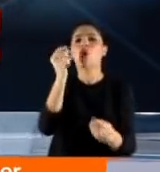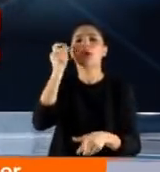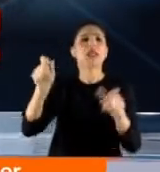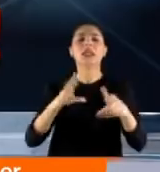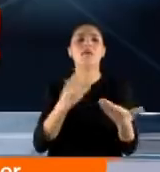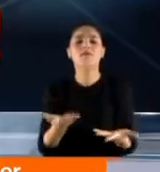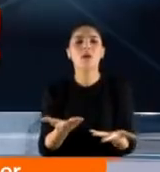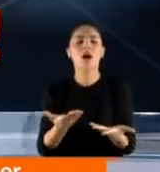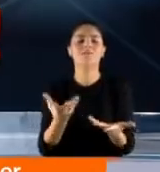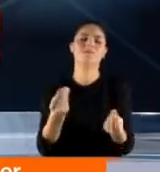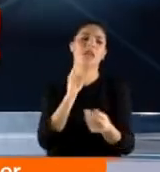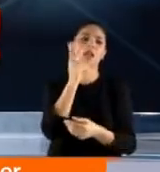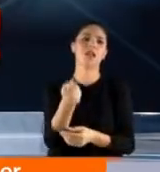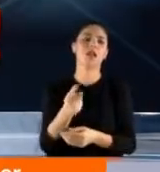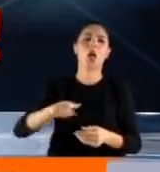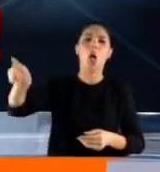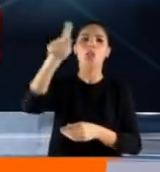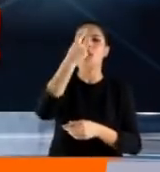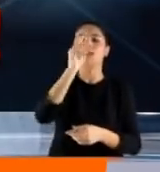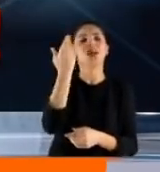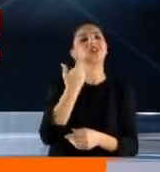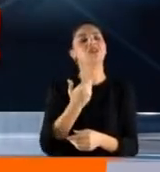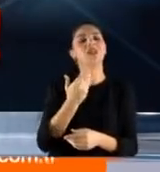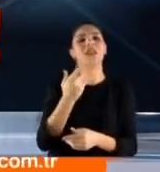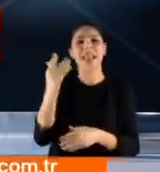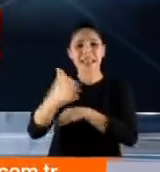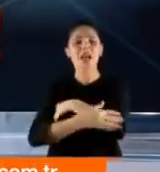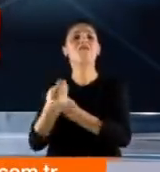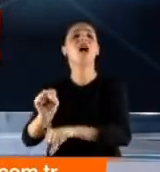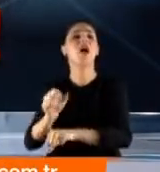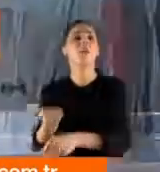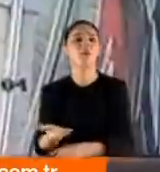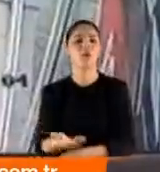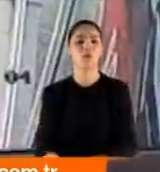vardı. Ve ne acı ki onlar da sadece izlemekle yetindi.